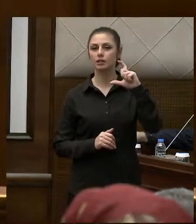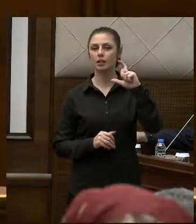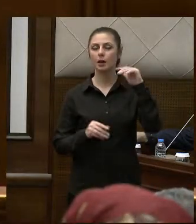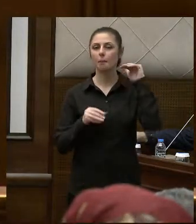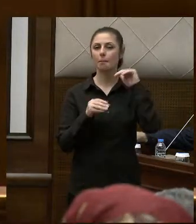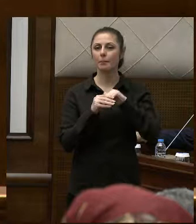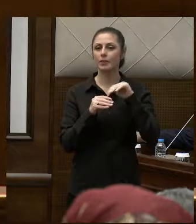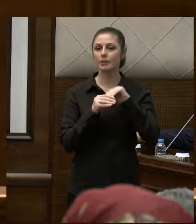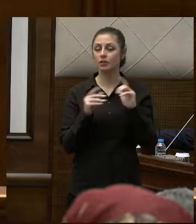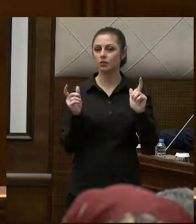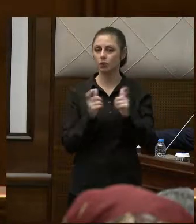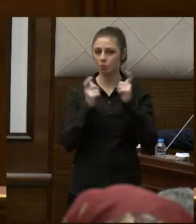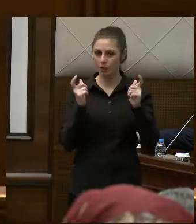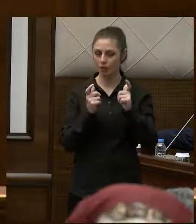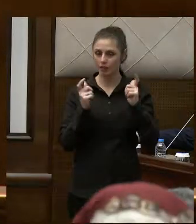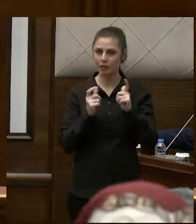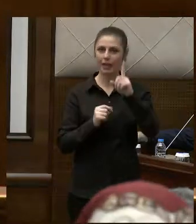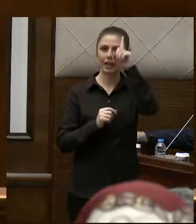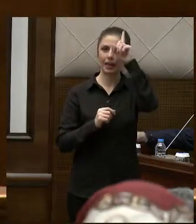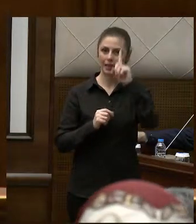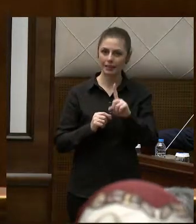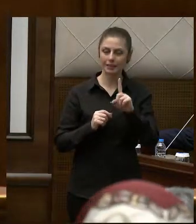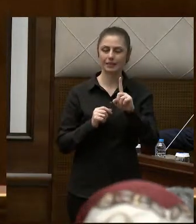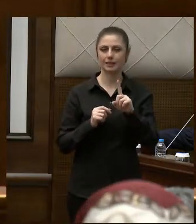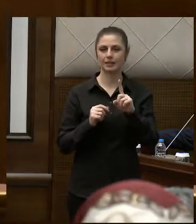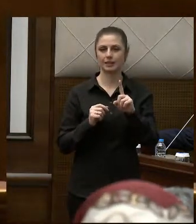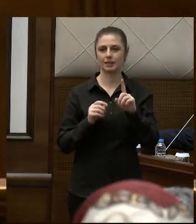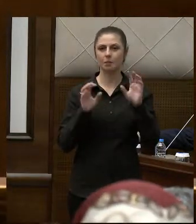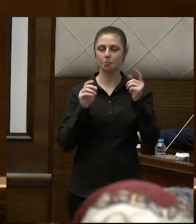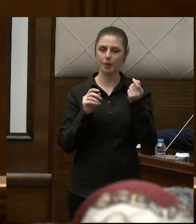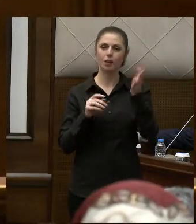meclis toplantımızın birinci oturumunu biraz sonra açacağım.